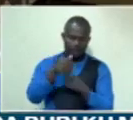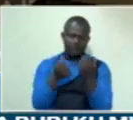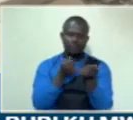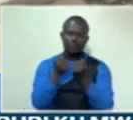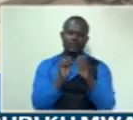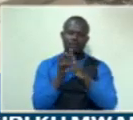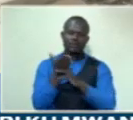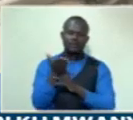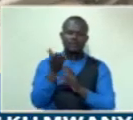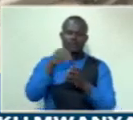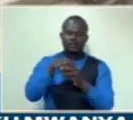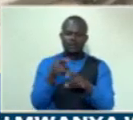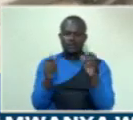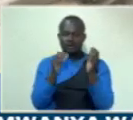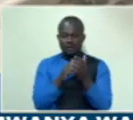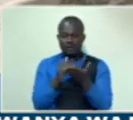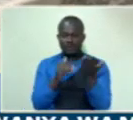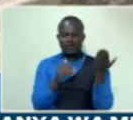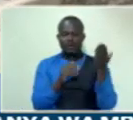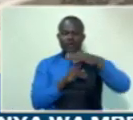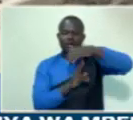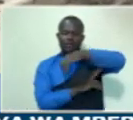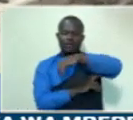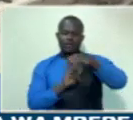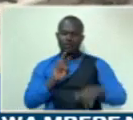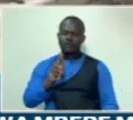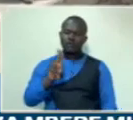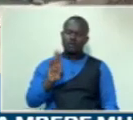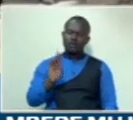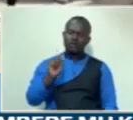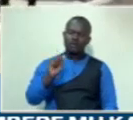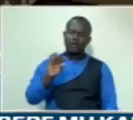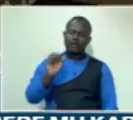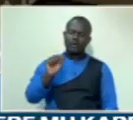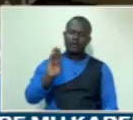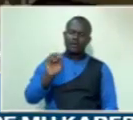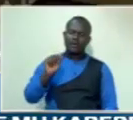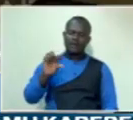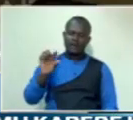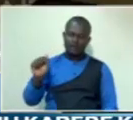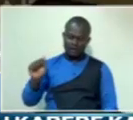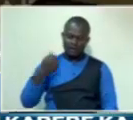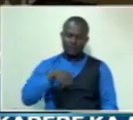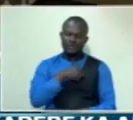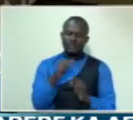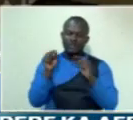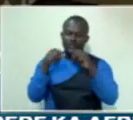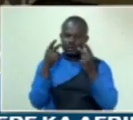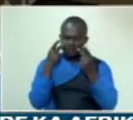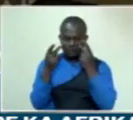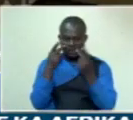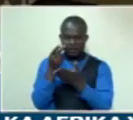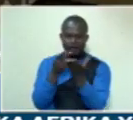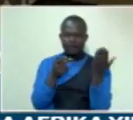zizaba zinyuraho ariko kandi hari urutindo rwa Rubagabaga rwo twari tuje kureba koko uru rutindo rwa Rubagabaga